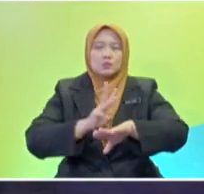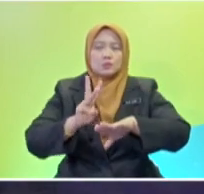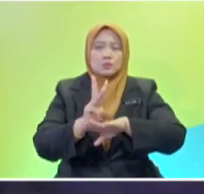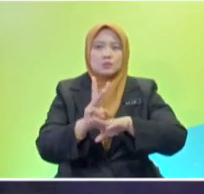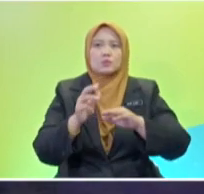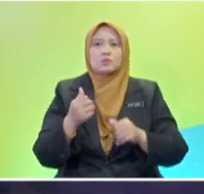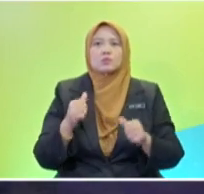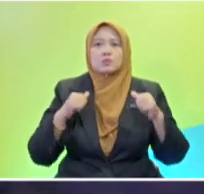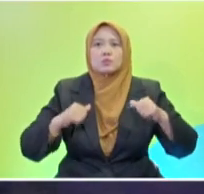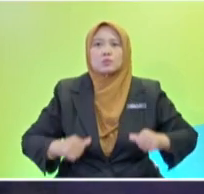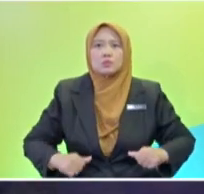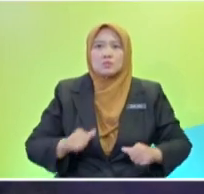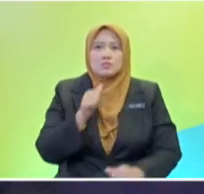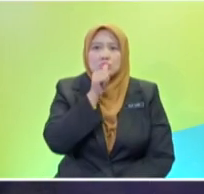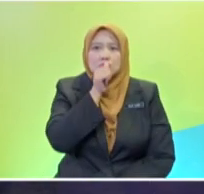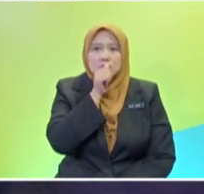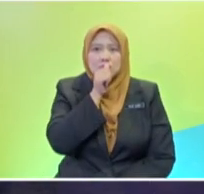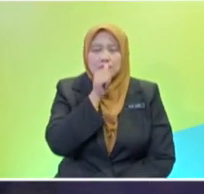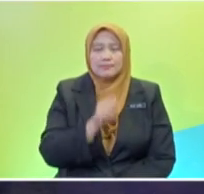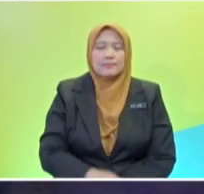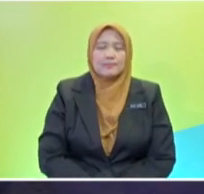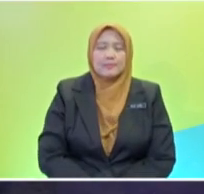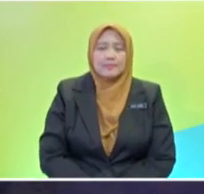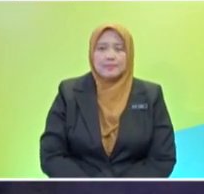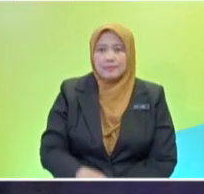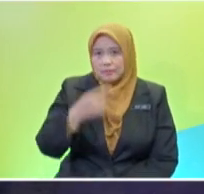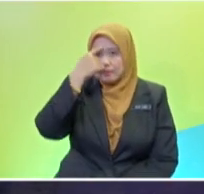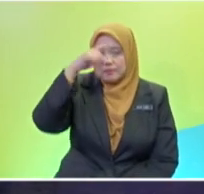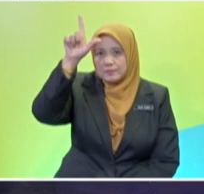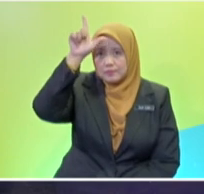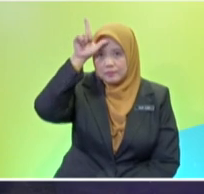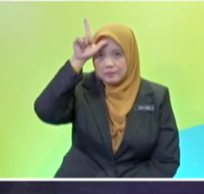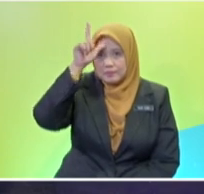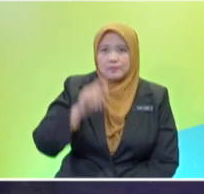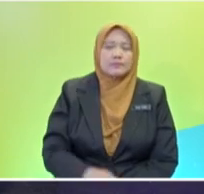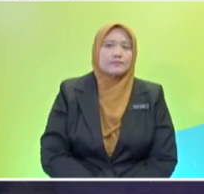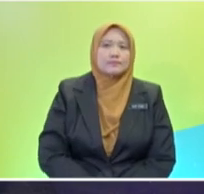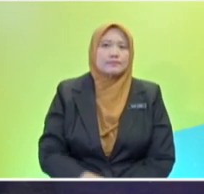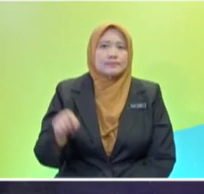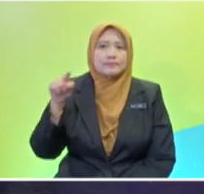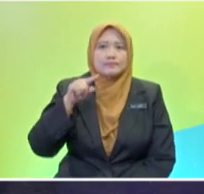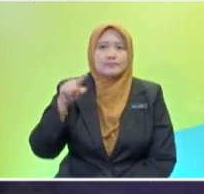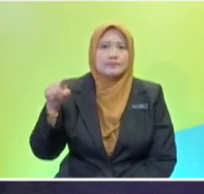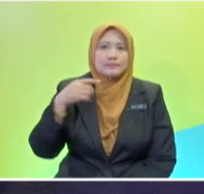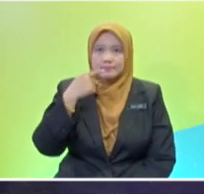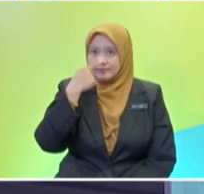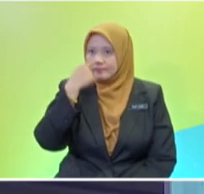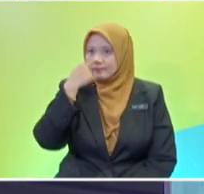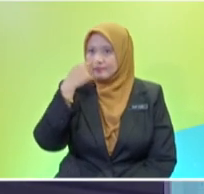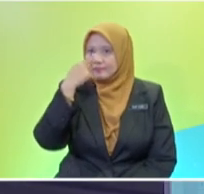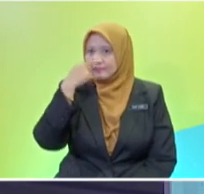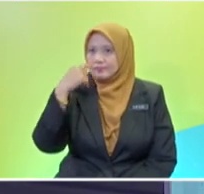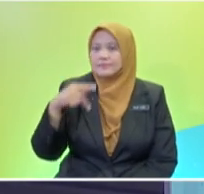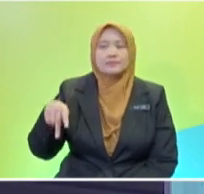lelaki kita sebut anggota Sule itu sebagai zakar Oke dan y-nya dipakai